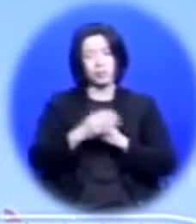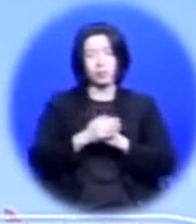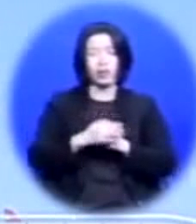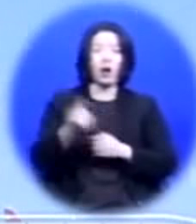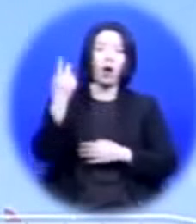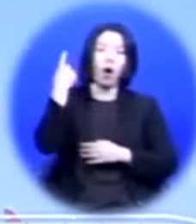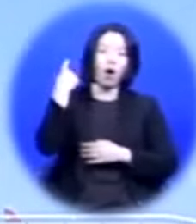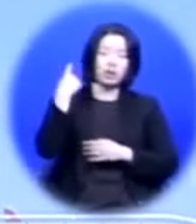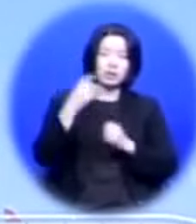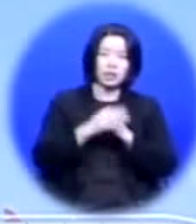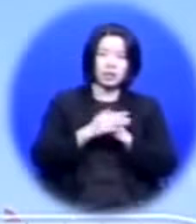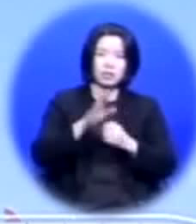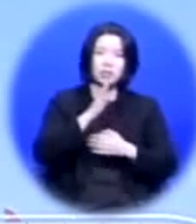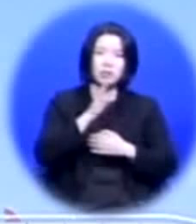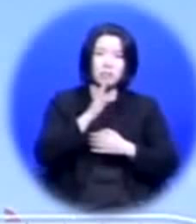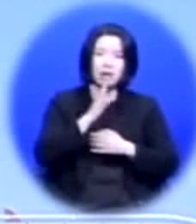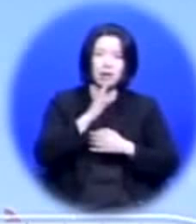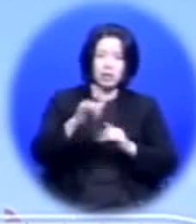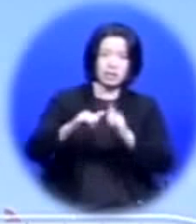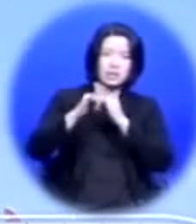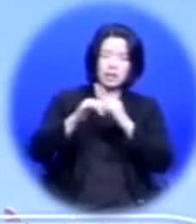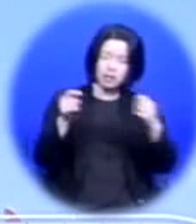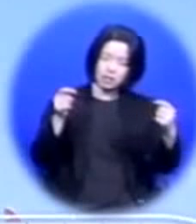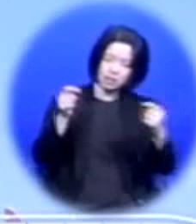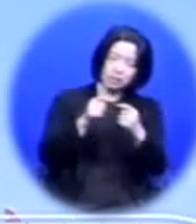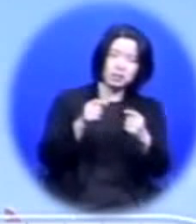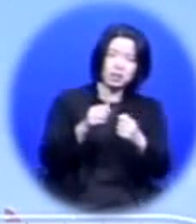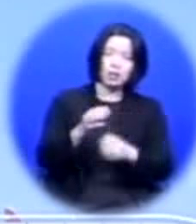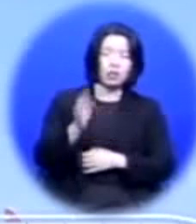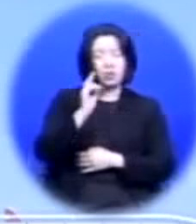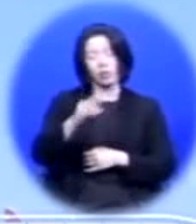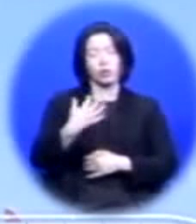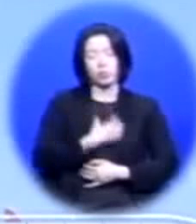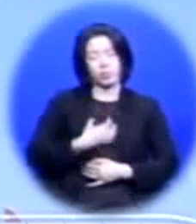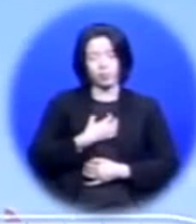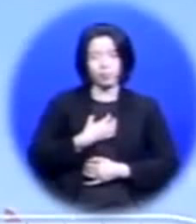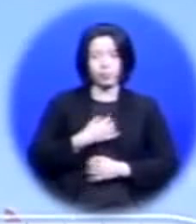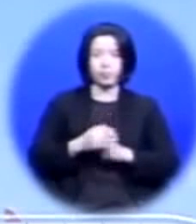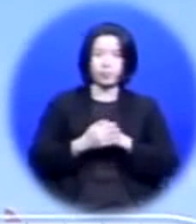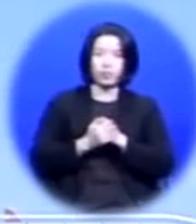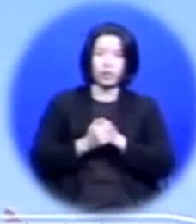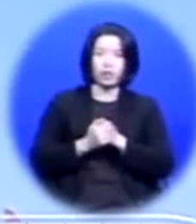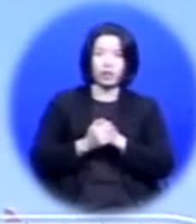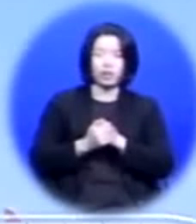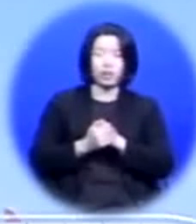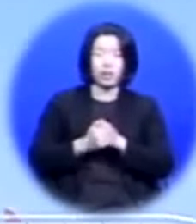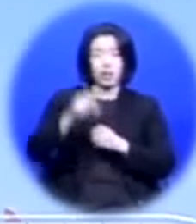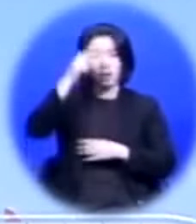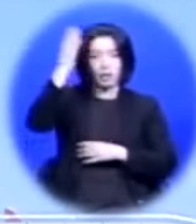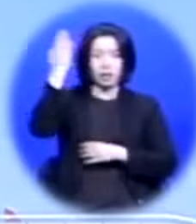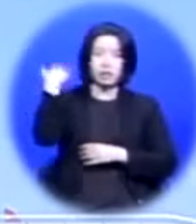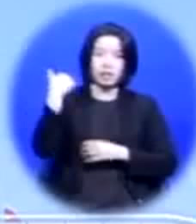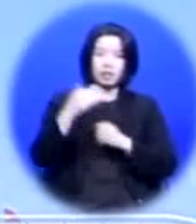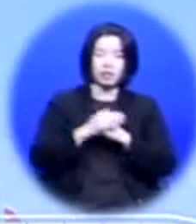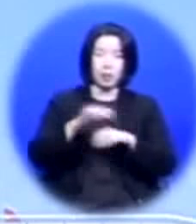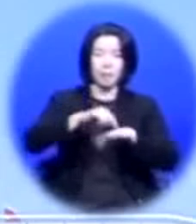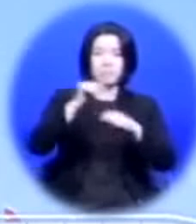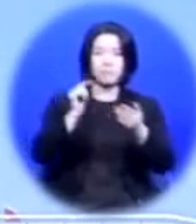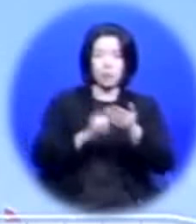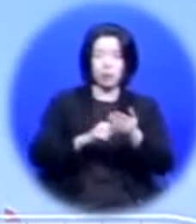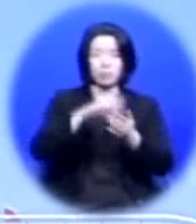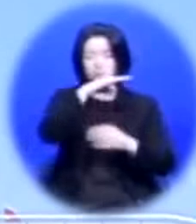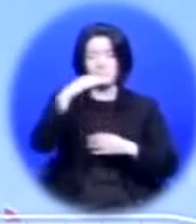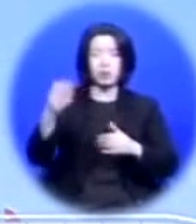자살 직전까지 갔었던 것 같다 너무 괴롭다 한때는 마음도 잡았었습니다